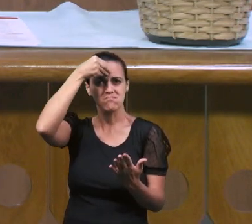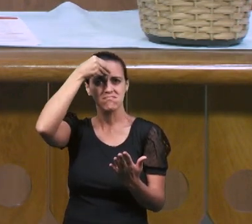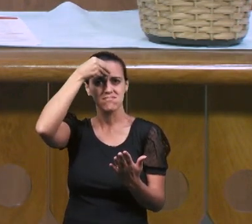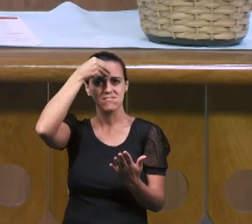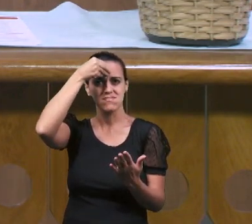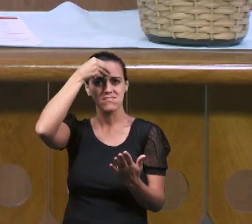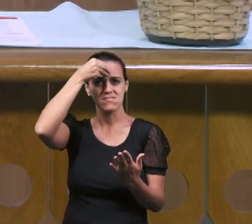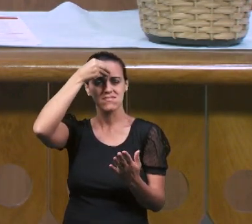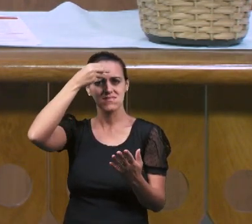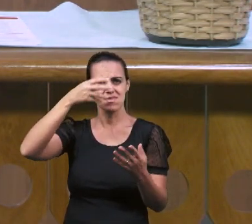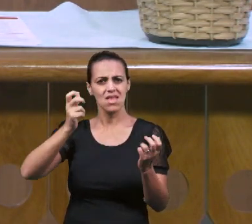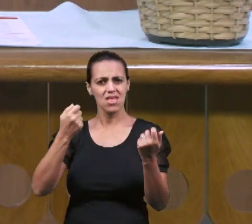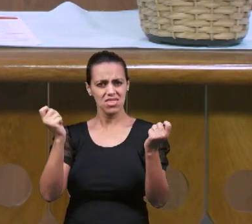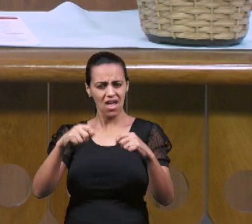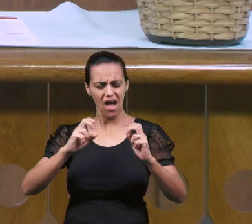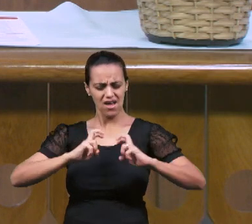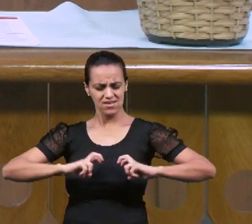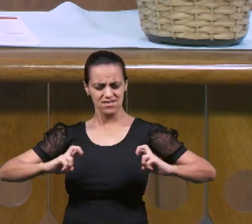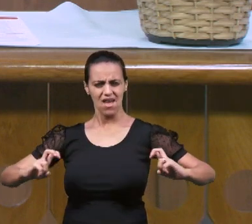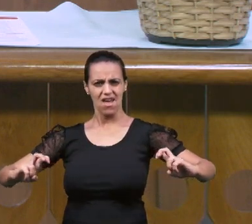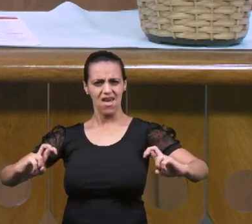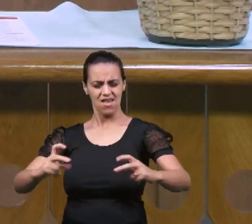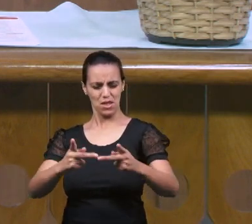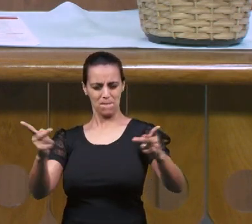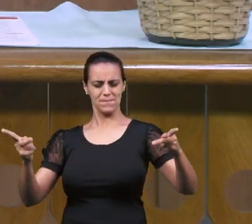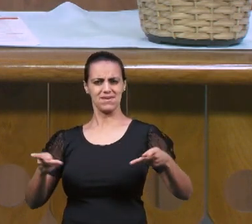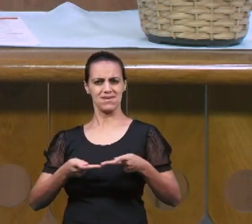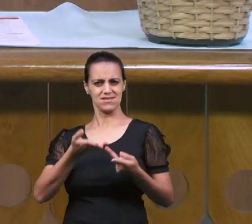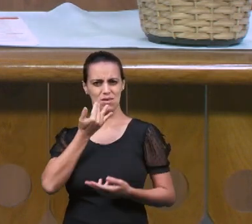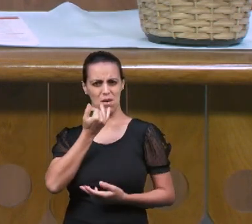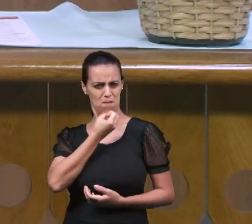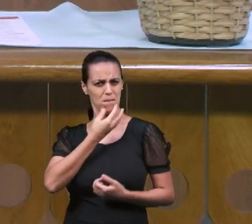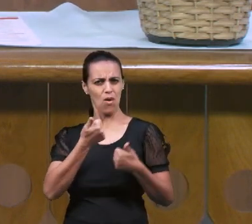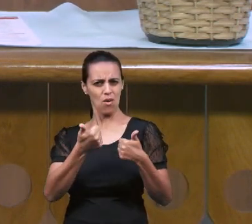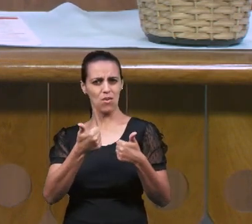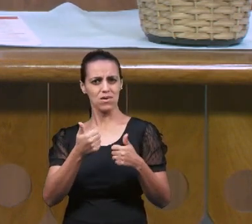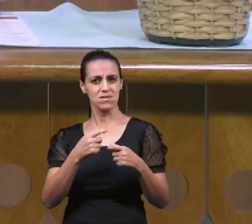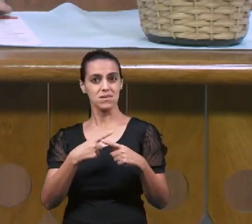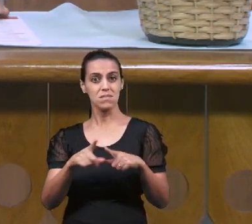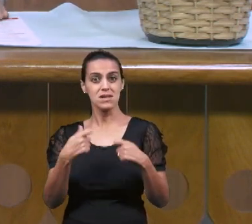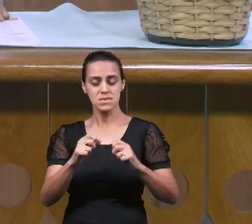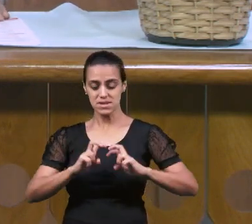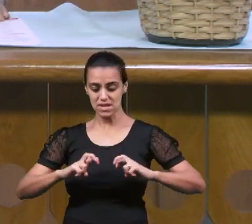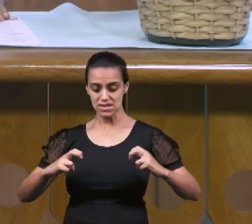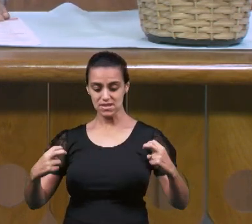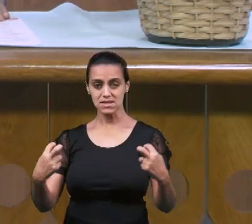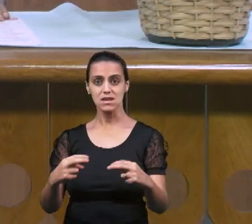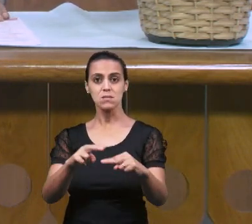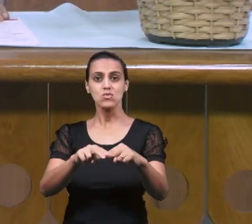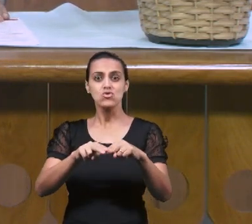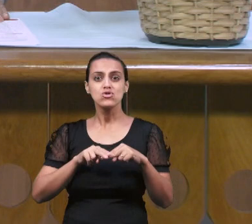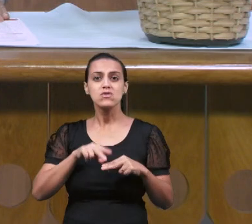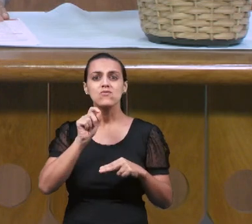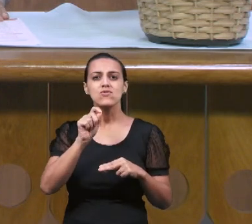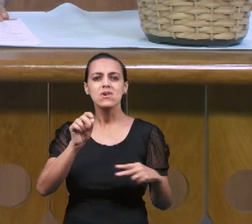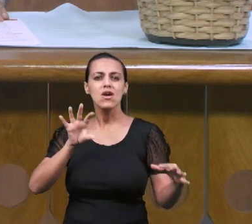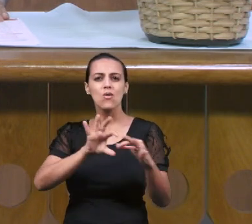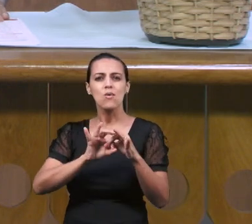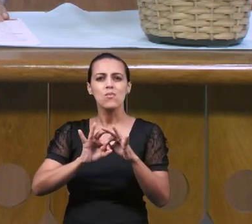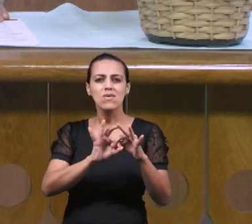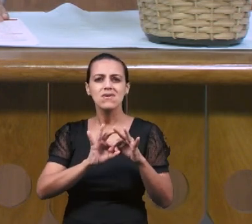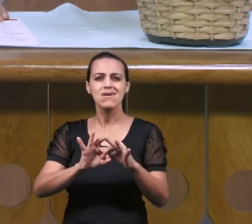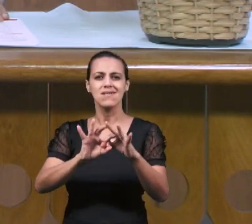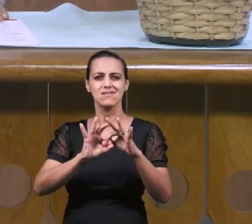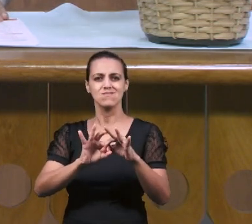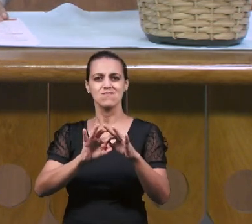pour un repas ensemble, on peut faire ça aussi, mais il faut s'asseoir pour la communion des frères